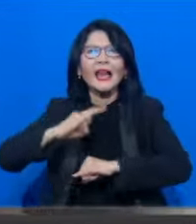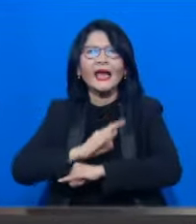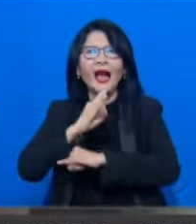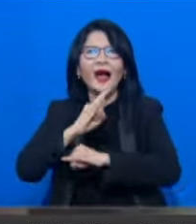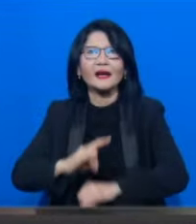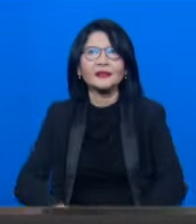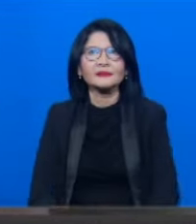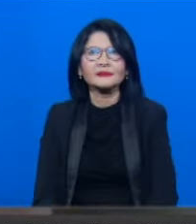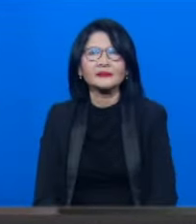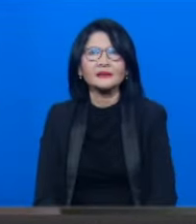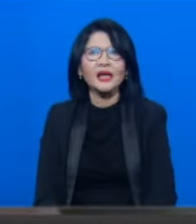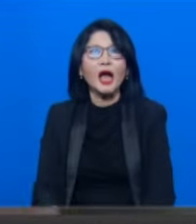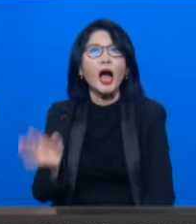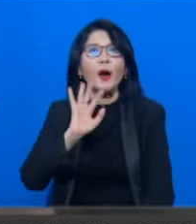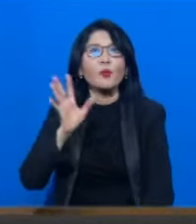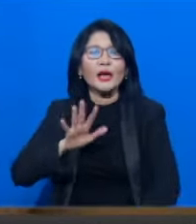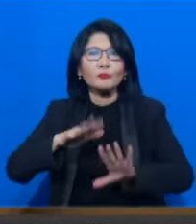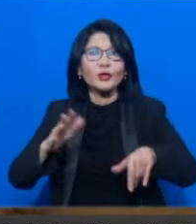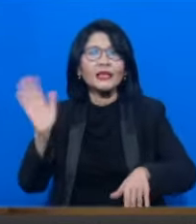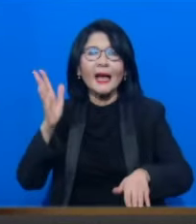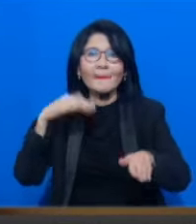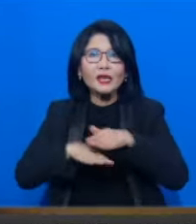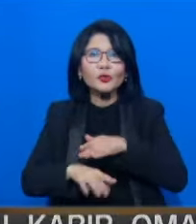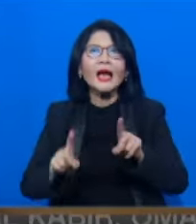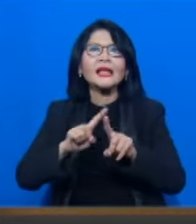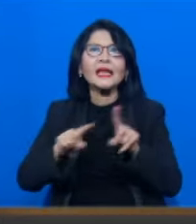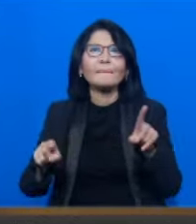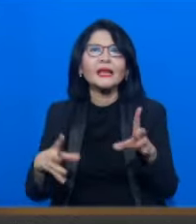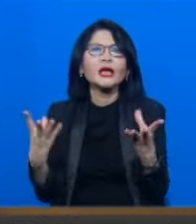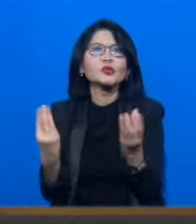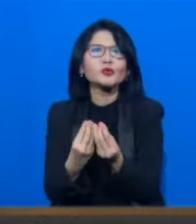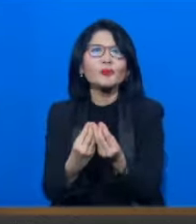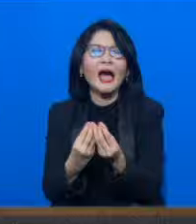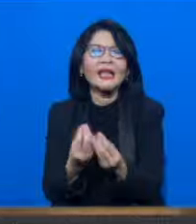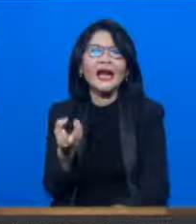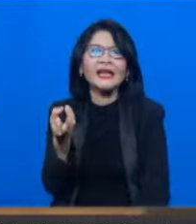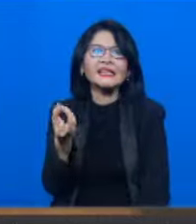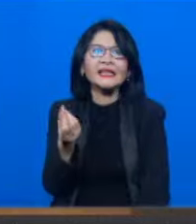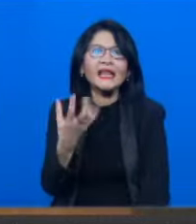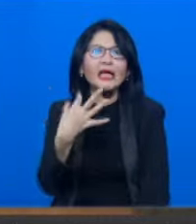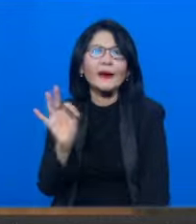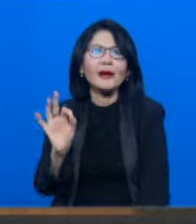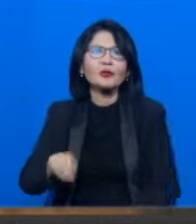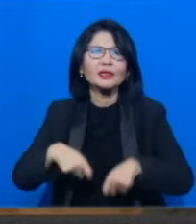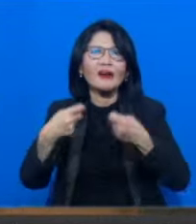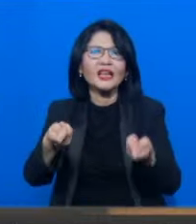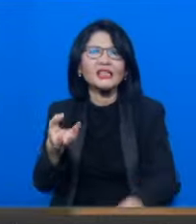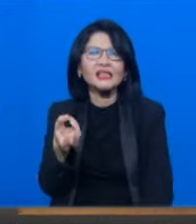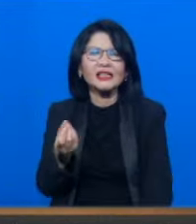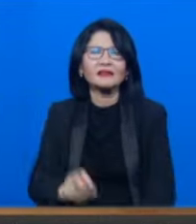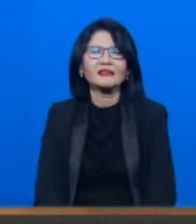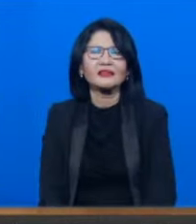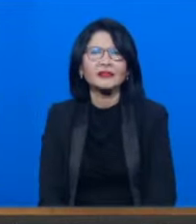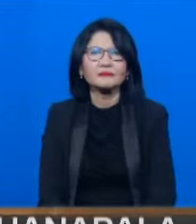siang. Bukan karena para siswa tidak masuk sekolah, melainkan karena tidak banyak siswa baru yang mendaftar. Pada